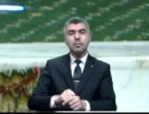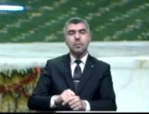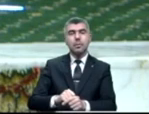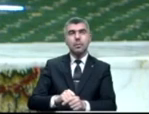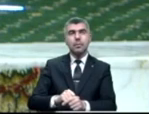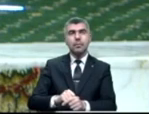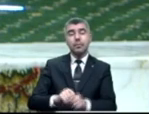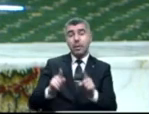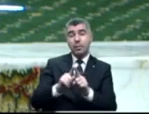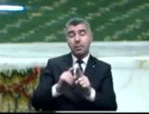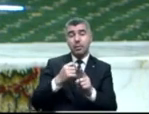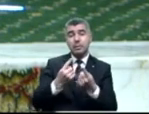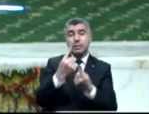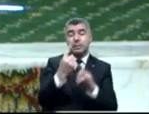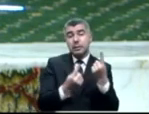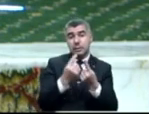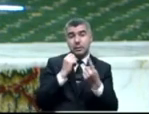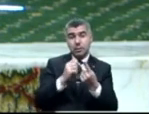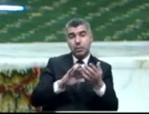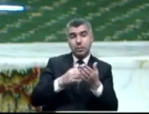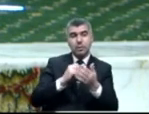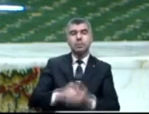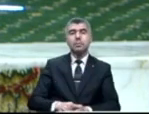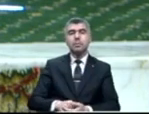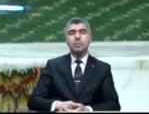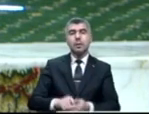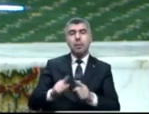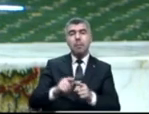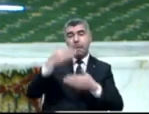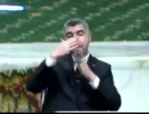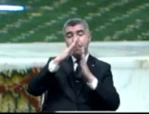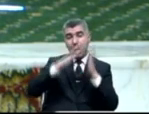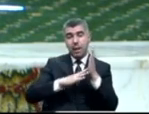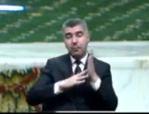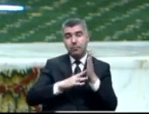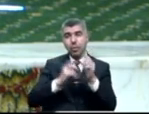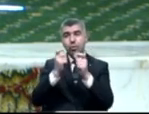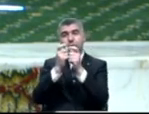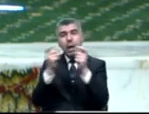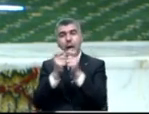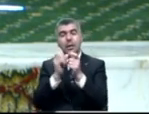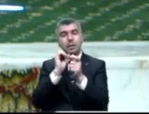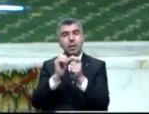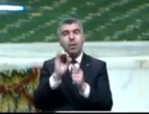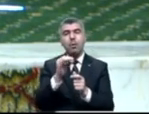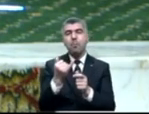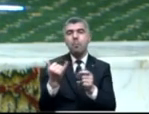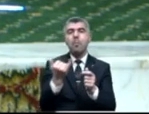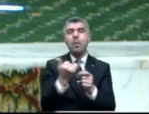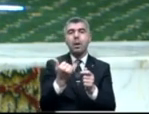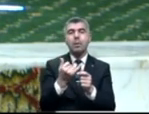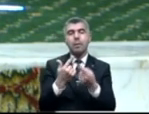الفاعلين العموميين والخواص المغاربة والأجانب من أجل تبادل تجاربهم وخبراتهم في